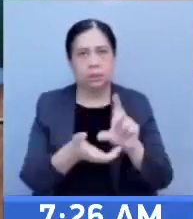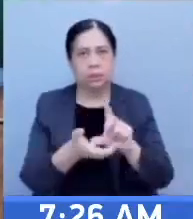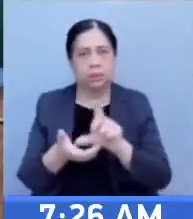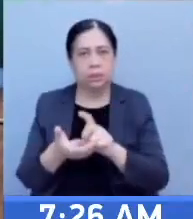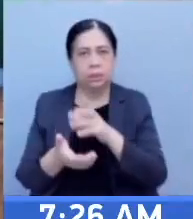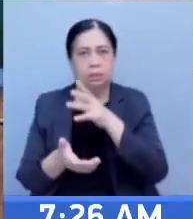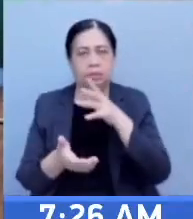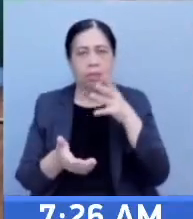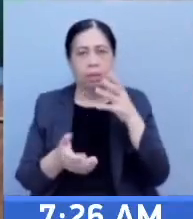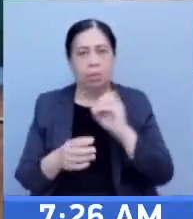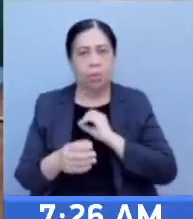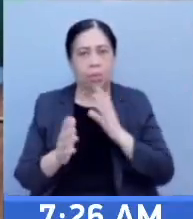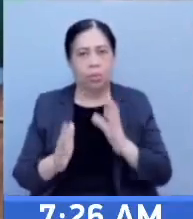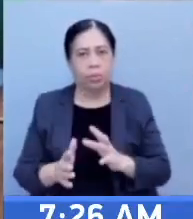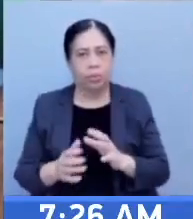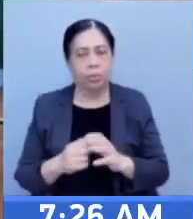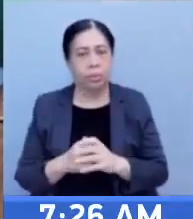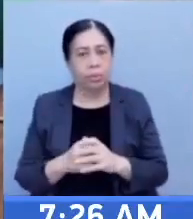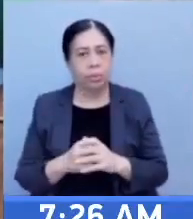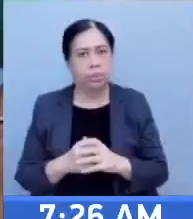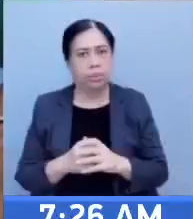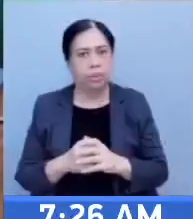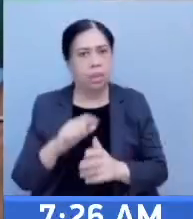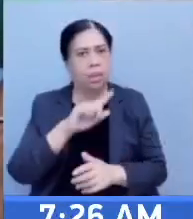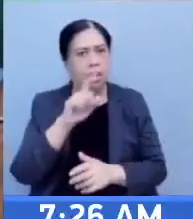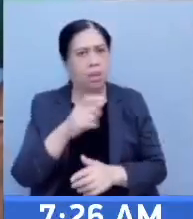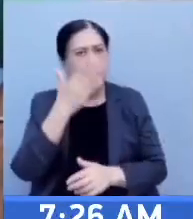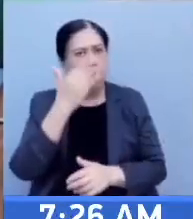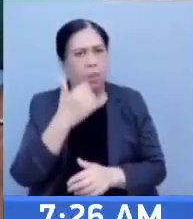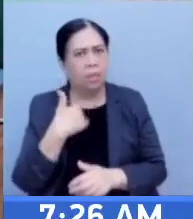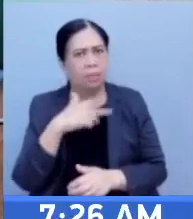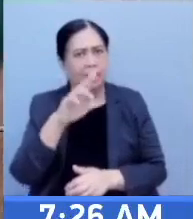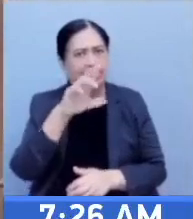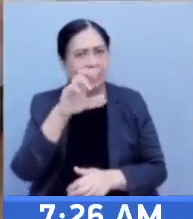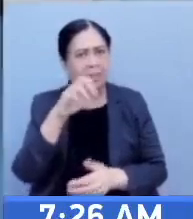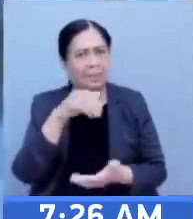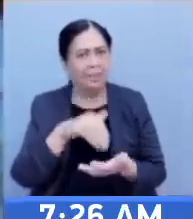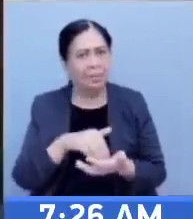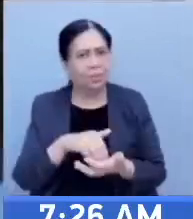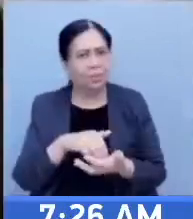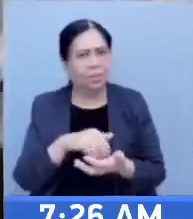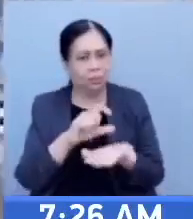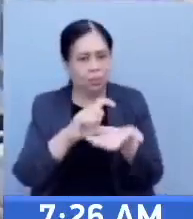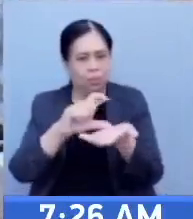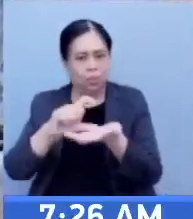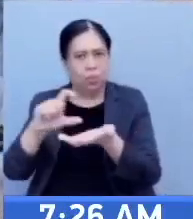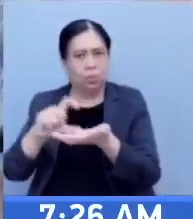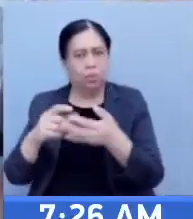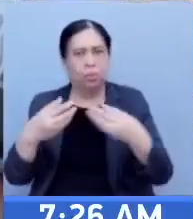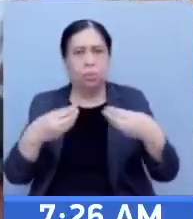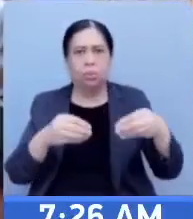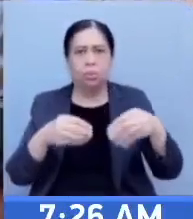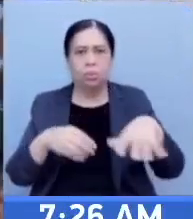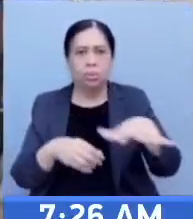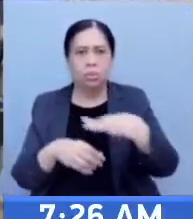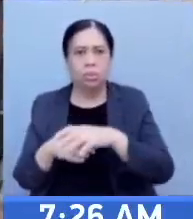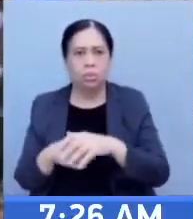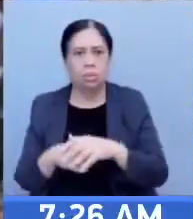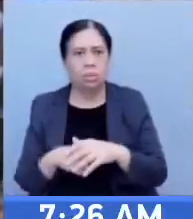worry namin, bakit nagkaroon ng 300,000 doses sa market? At ito'y